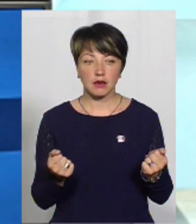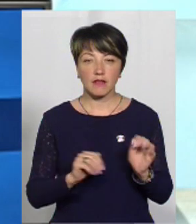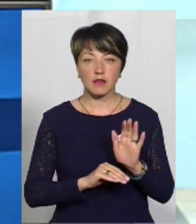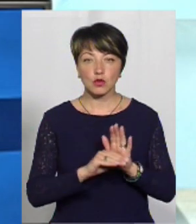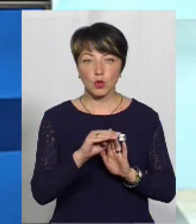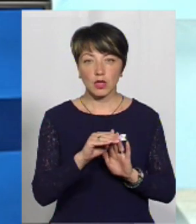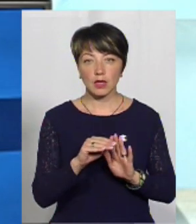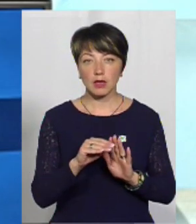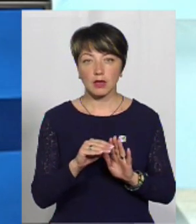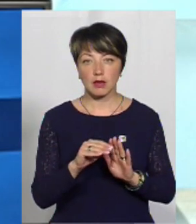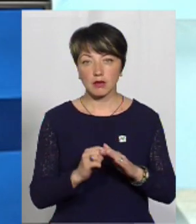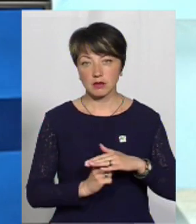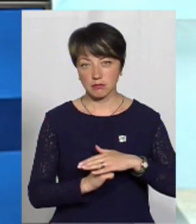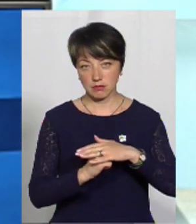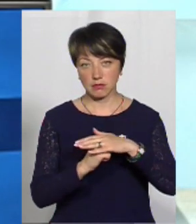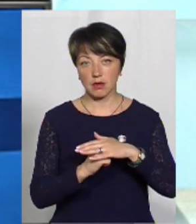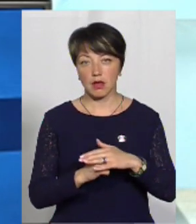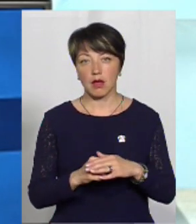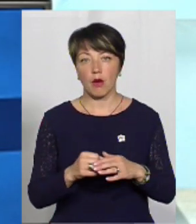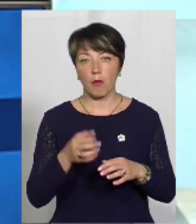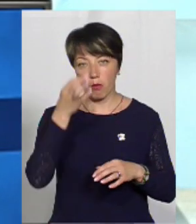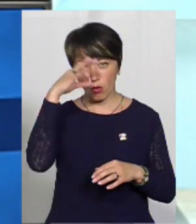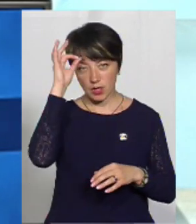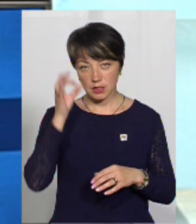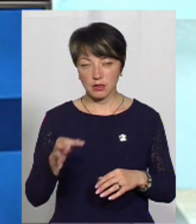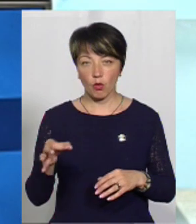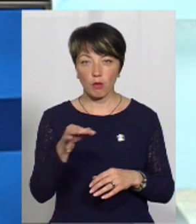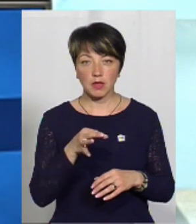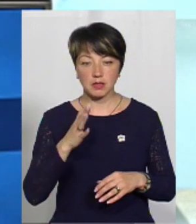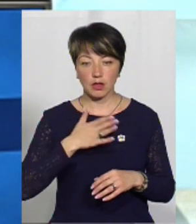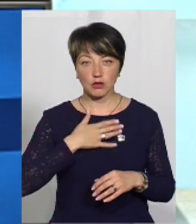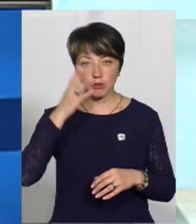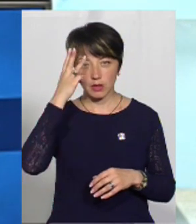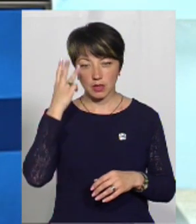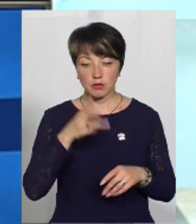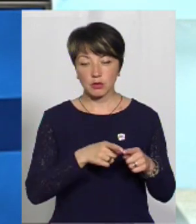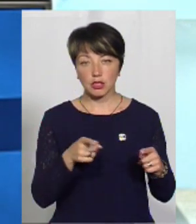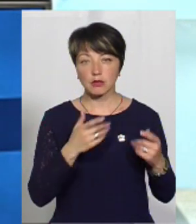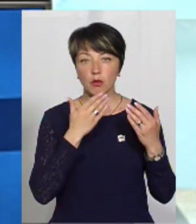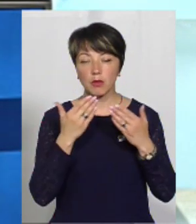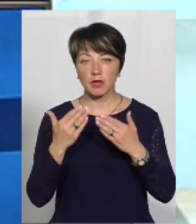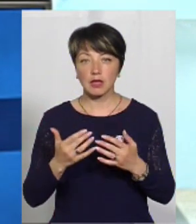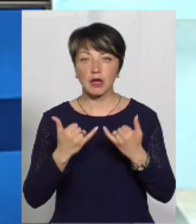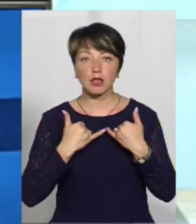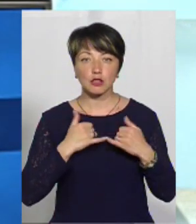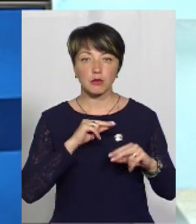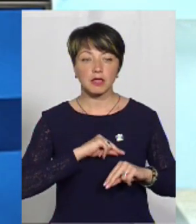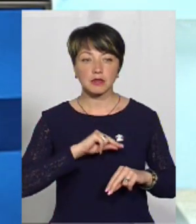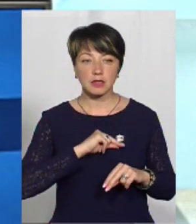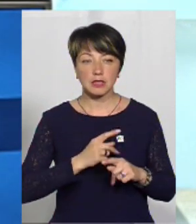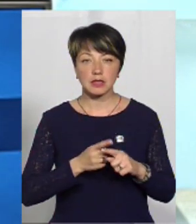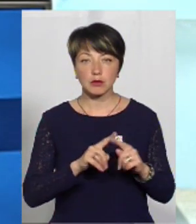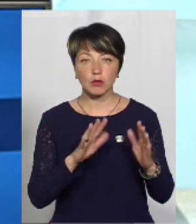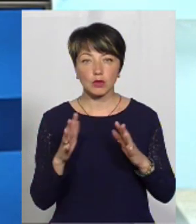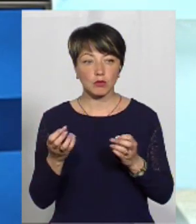досить високий рейтинг поліції Хмельниччини під час опитування. І тому, якщо щиро так, то для наших працівників